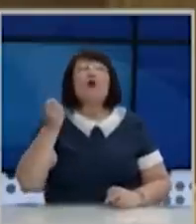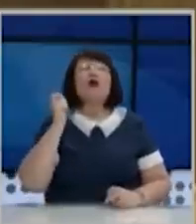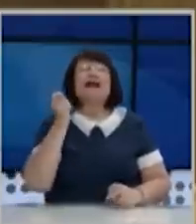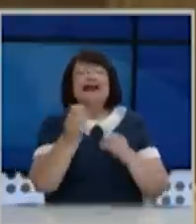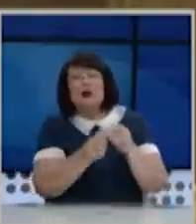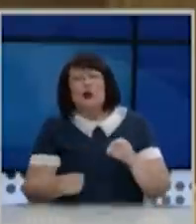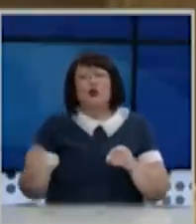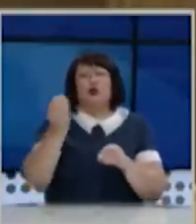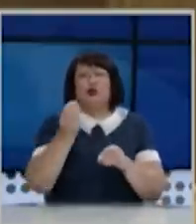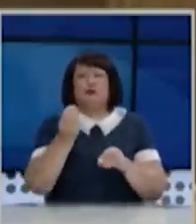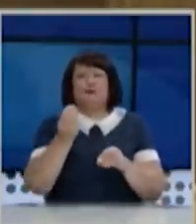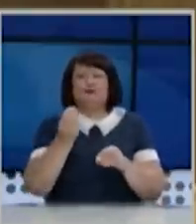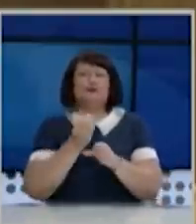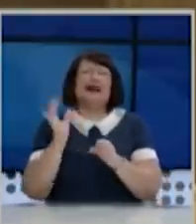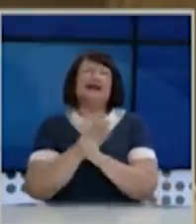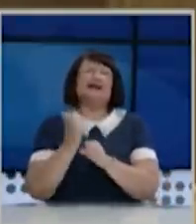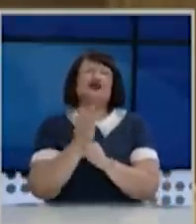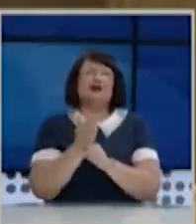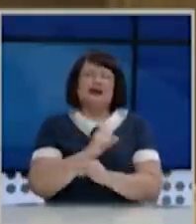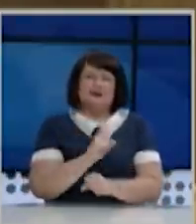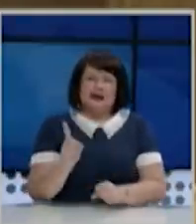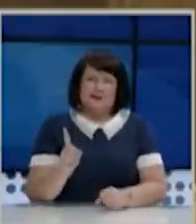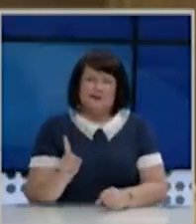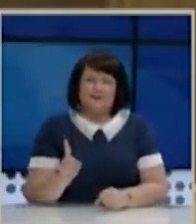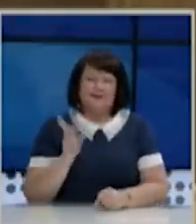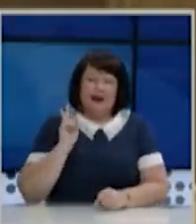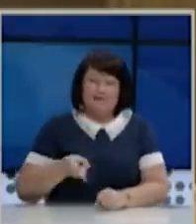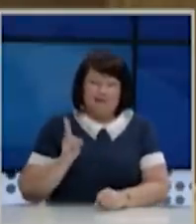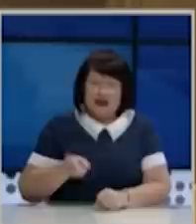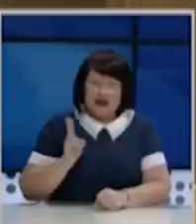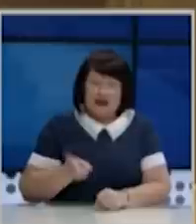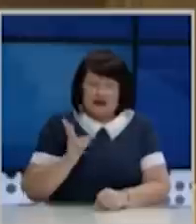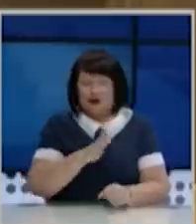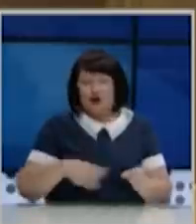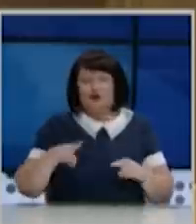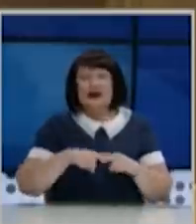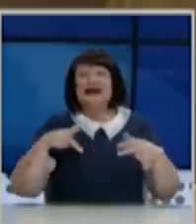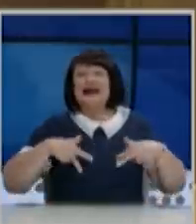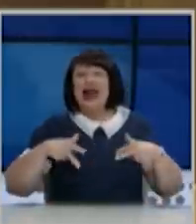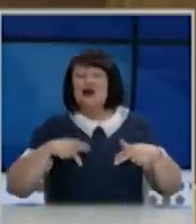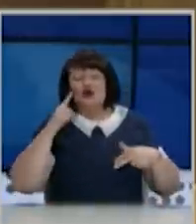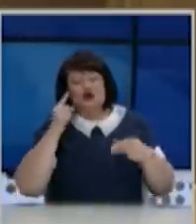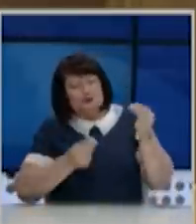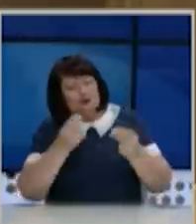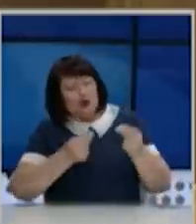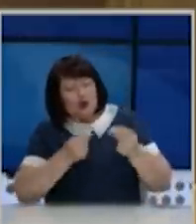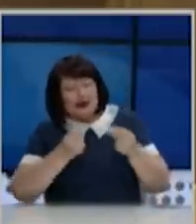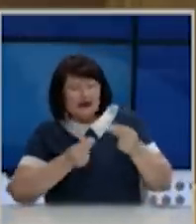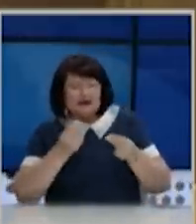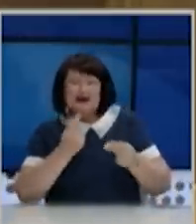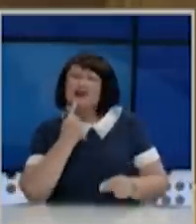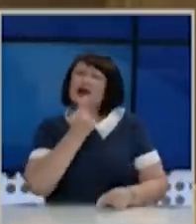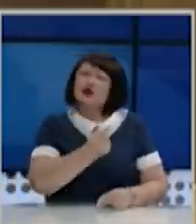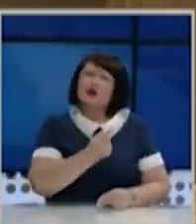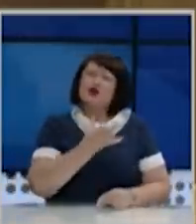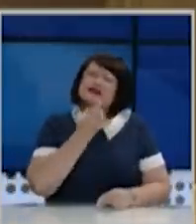κυβερνήσεων απέναντι στις καταστροφές που απειλούν το λαό, το κράτος υπολογίζει, και θα το πω